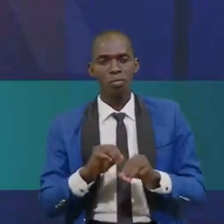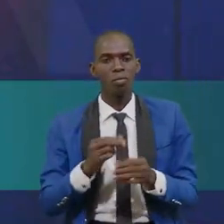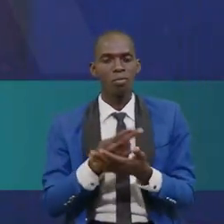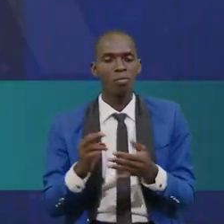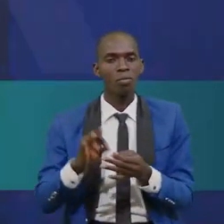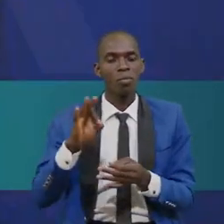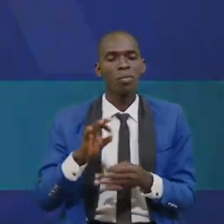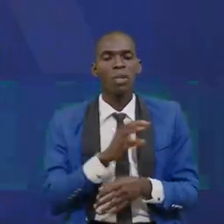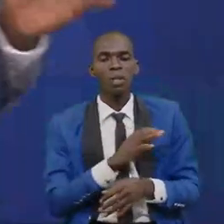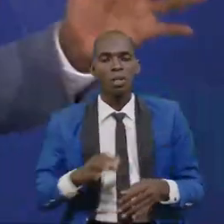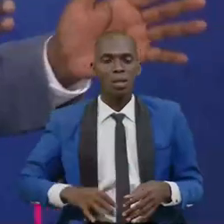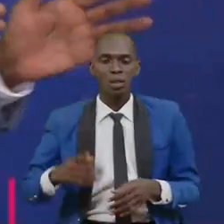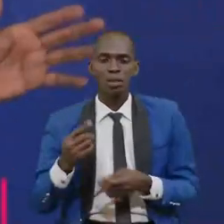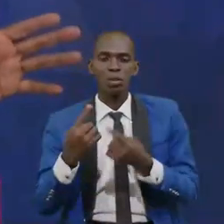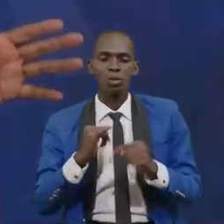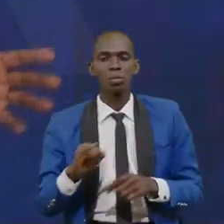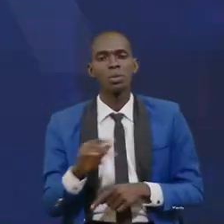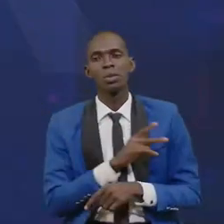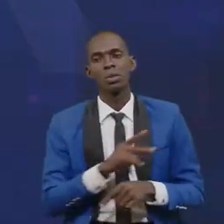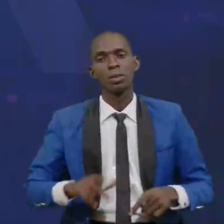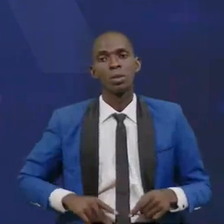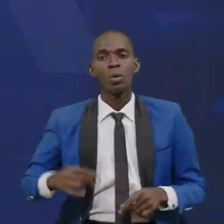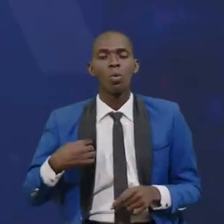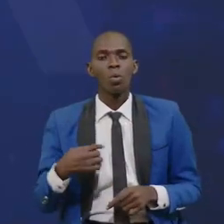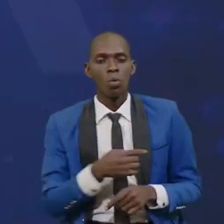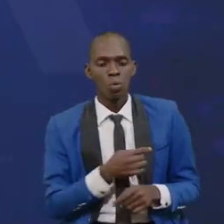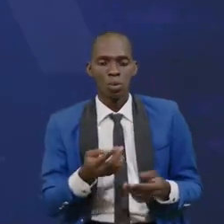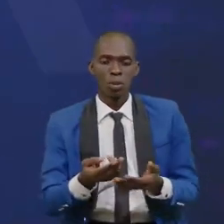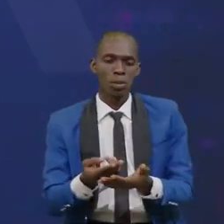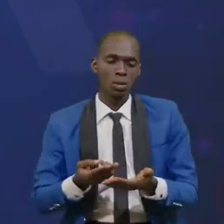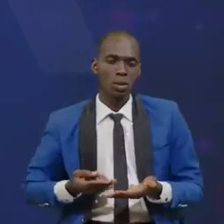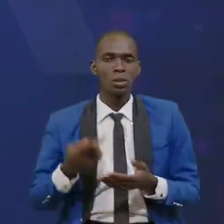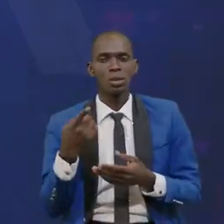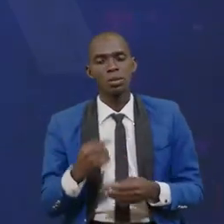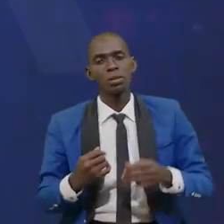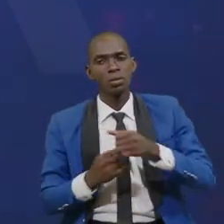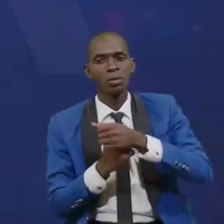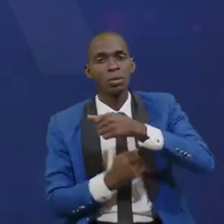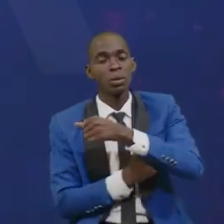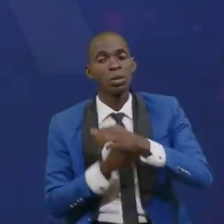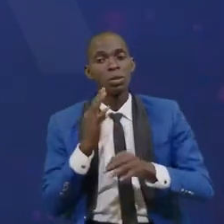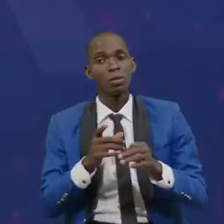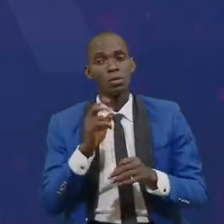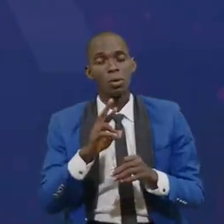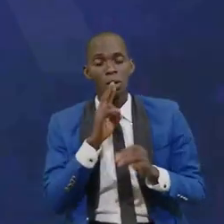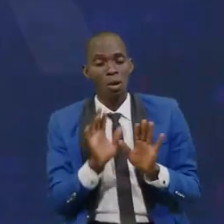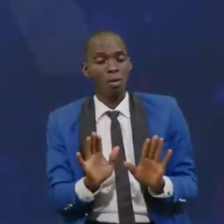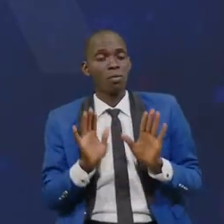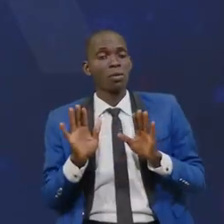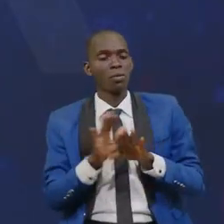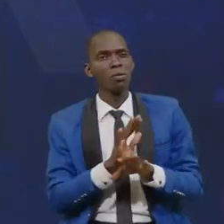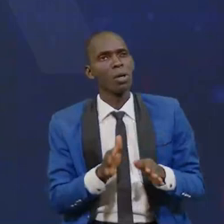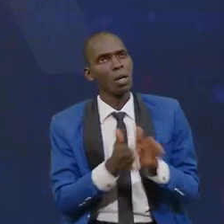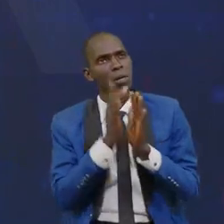Christ le roi qui vient, nous posons la fondation, le fondement. Si tu es craintif, demande plus de Christ,